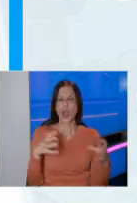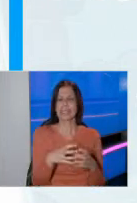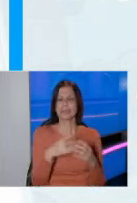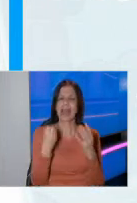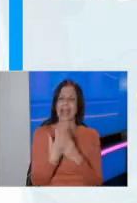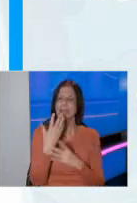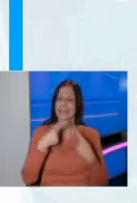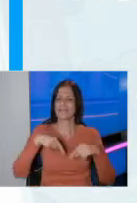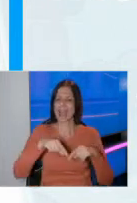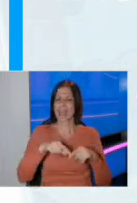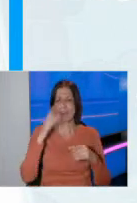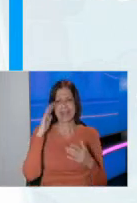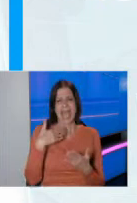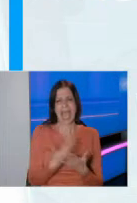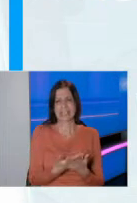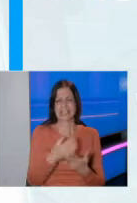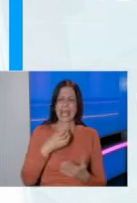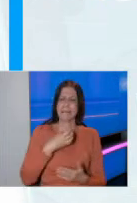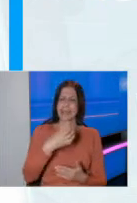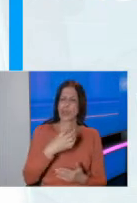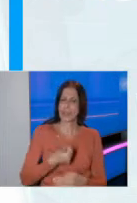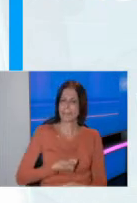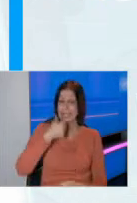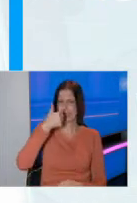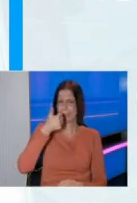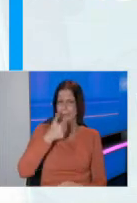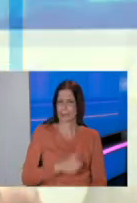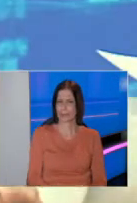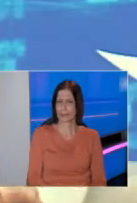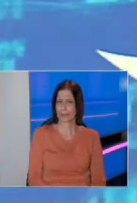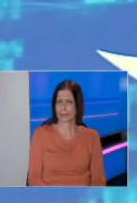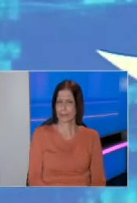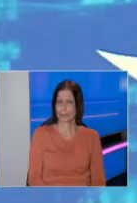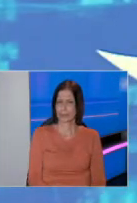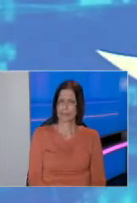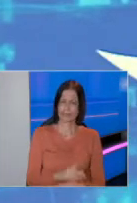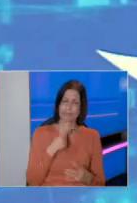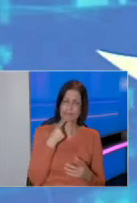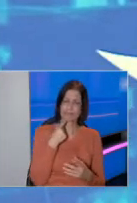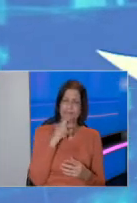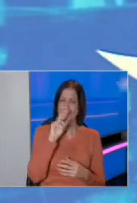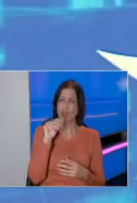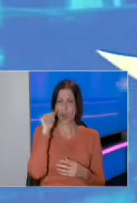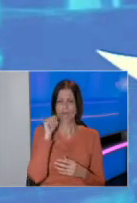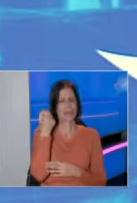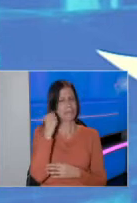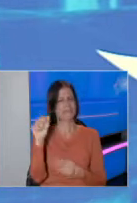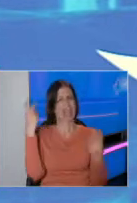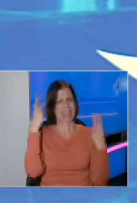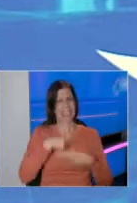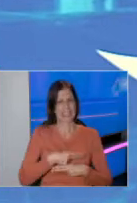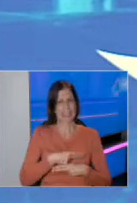להקמת ועדה מייעצת למינוי בכירים. בעצם רוצה לומר שכחול לבן מפרה את ההסכם,